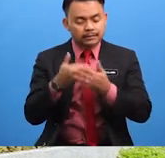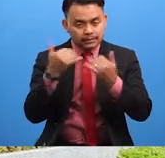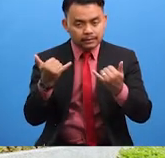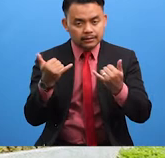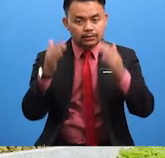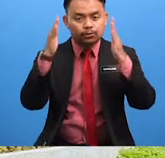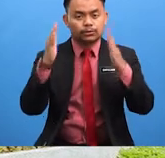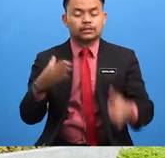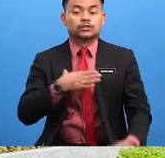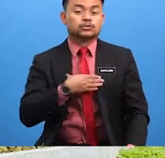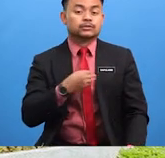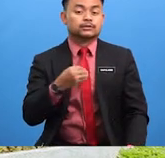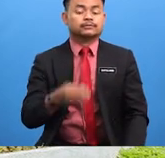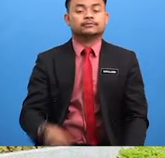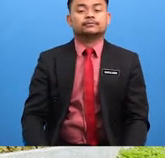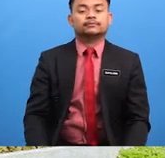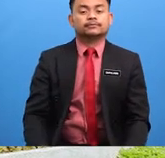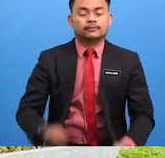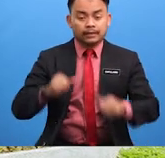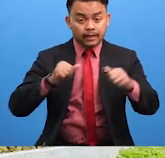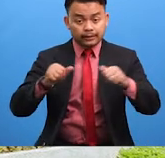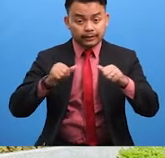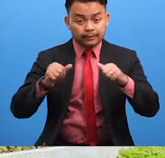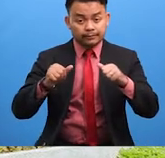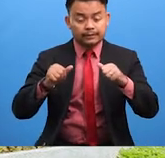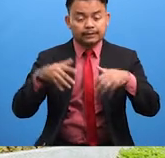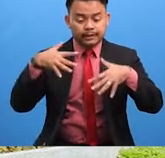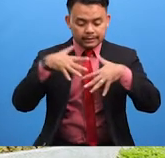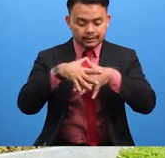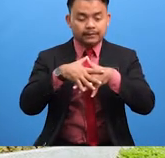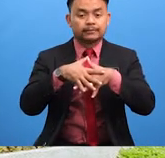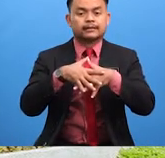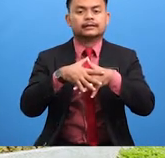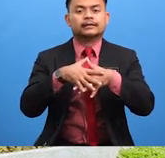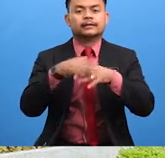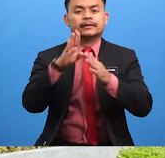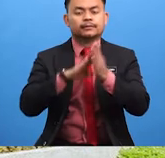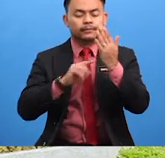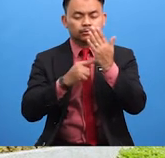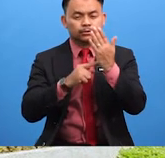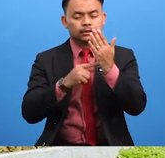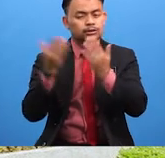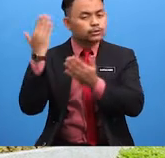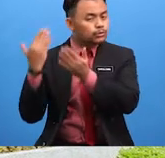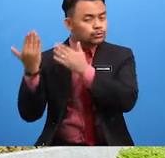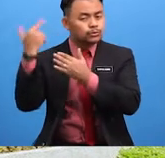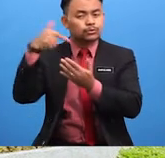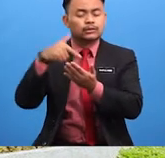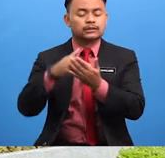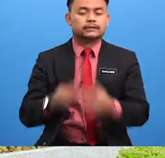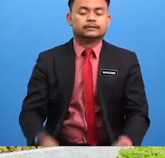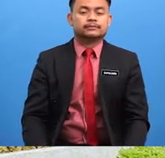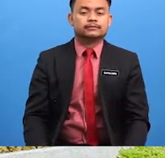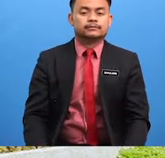ini. Kegiatan seni anyaman ini telah bermula sejak zaman dahulu lagi. Ini